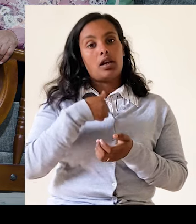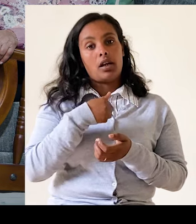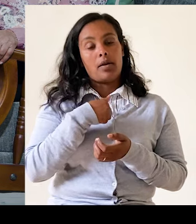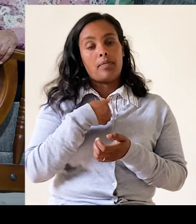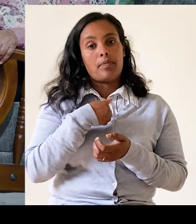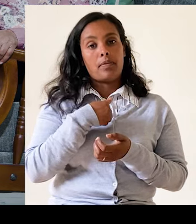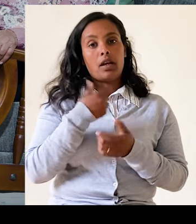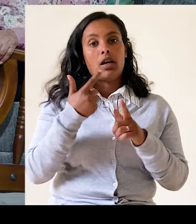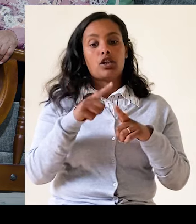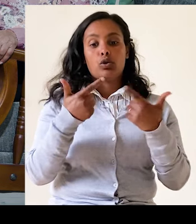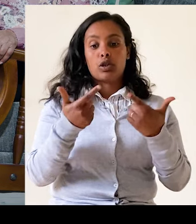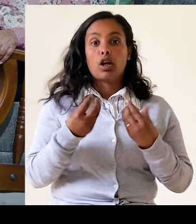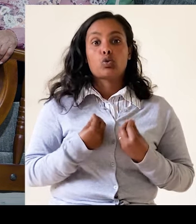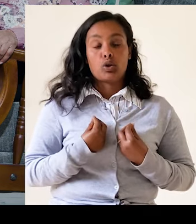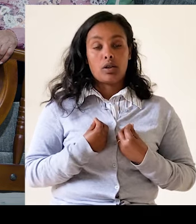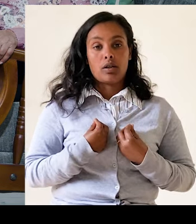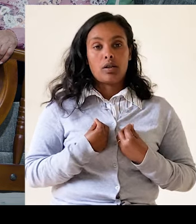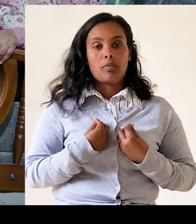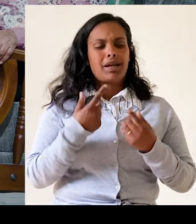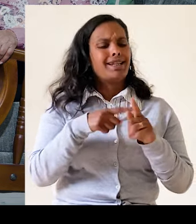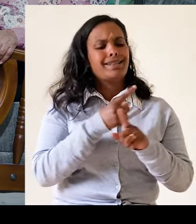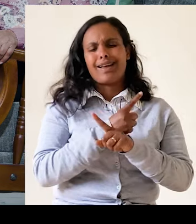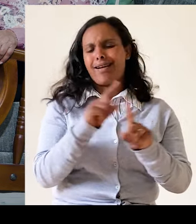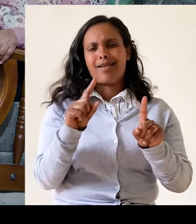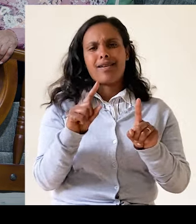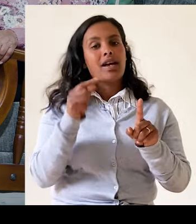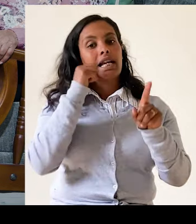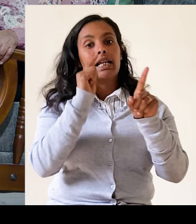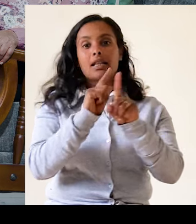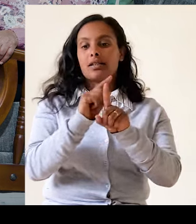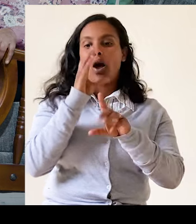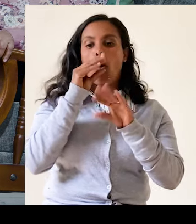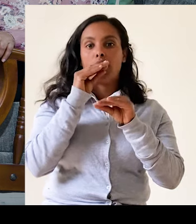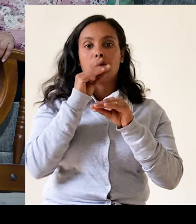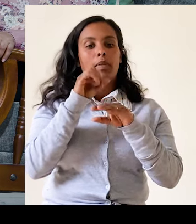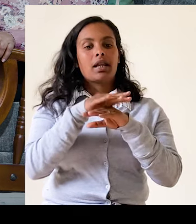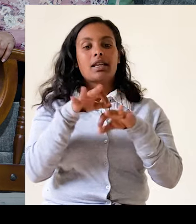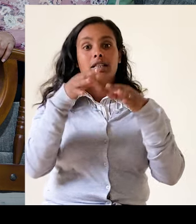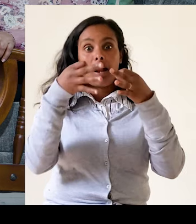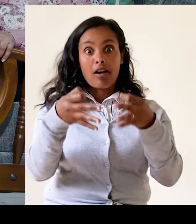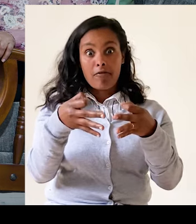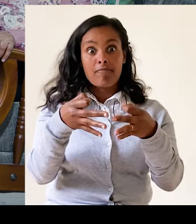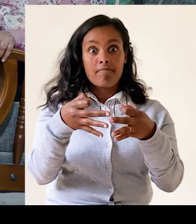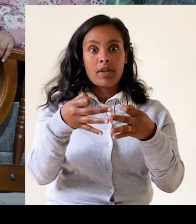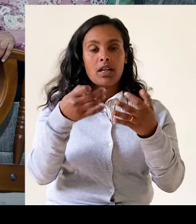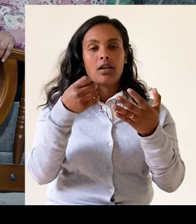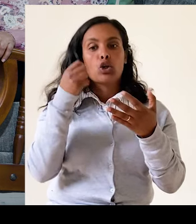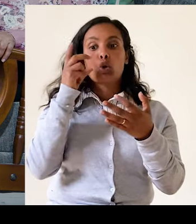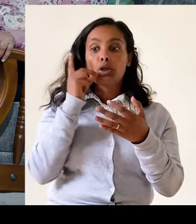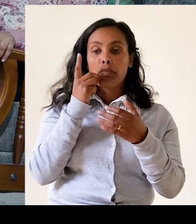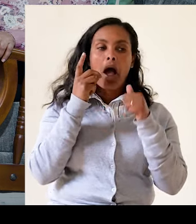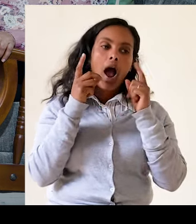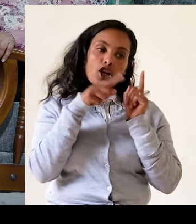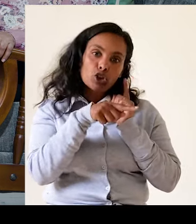እኔ እድሉን ሰጥታችሁኝ እንደዚህ በነጻነት እንደ እህት እንዳወራችሁ መልእክቴ እንዳስተላልፍ ዮዲትም